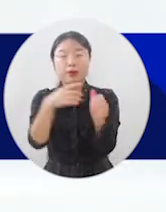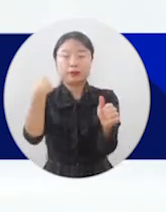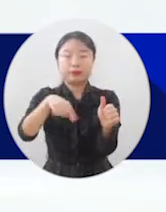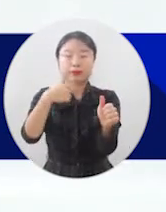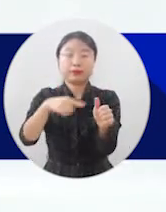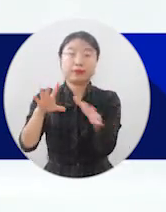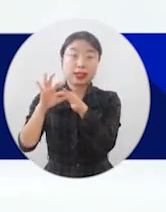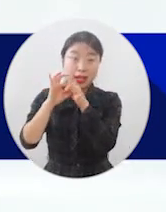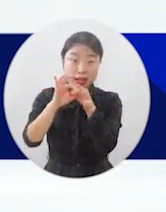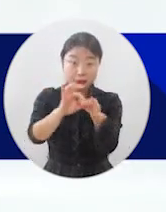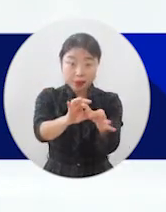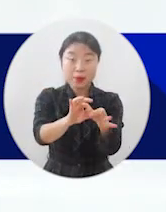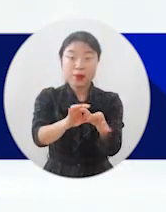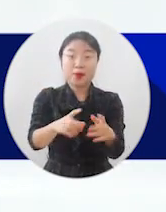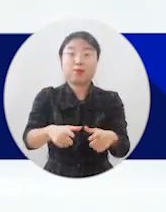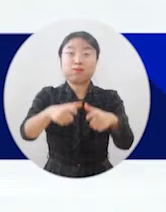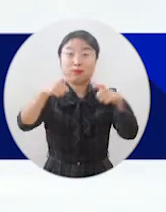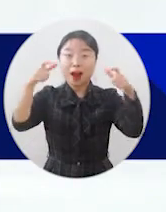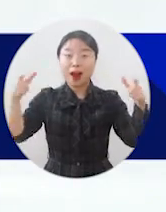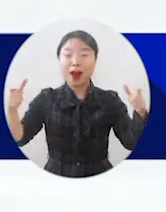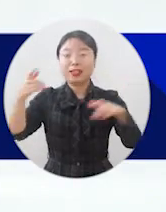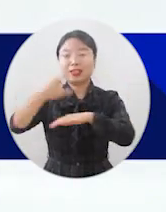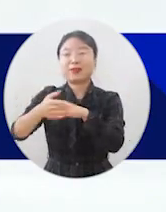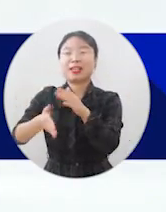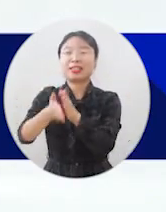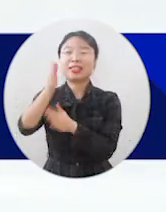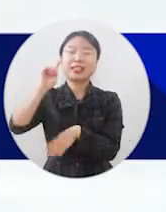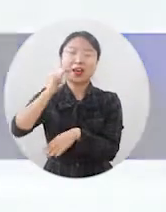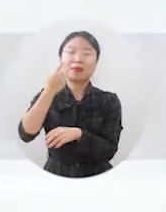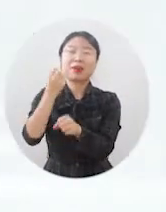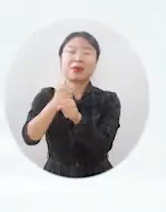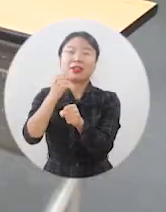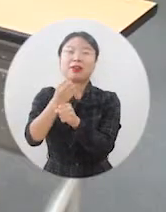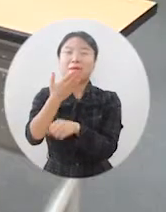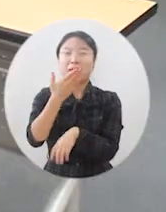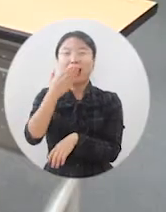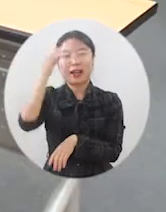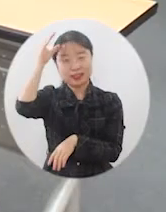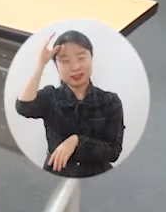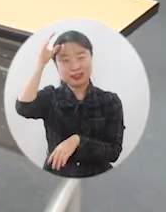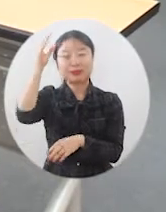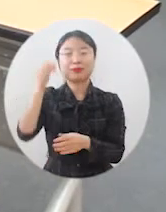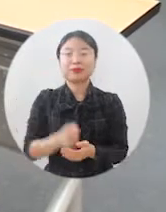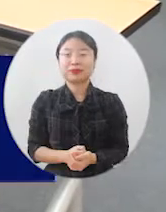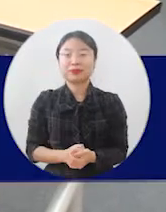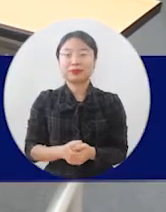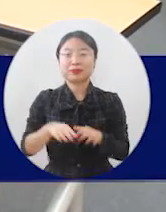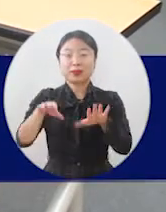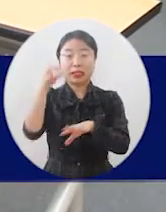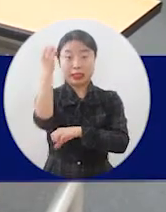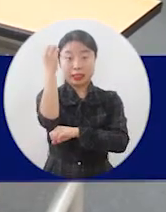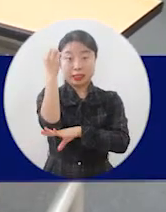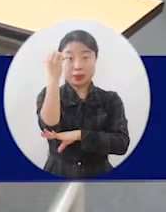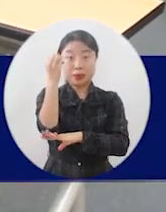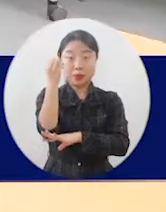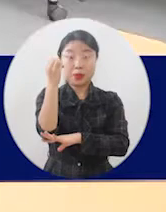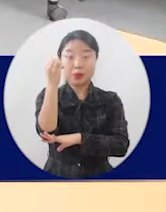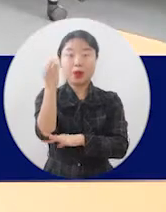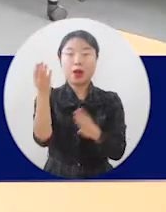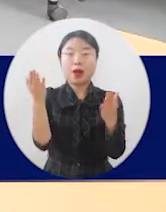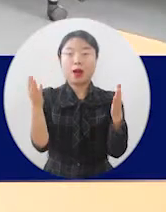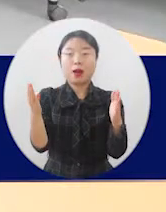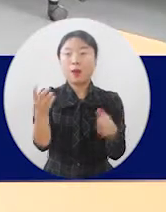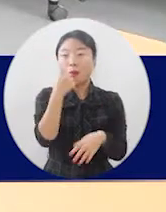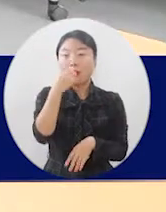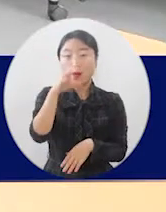분들이 많아졌을 때 의왕시를 아름답게 가꾸는 길이라고 생각을 합니다. 이번 기초과정을 수료한 교육생은 향후